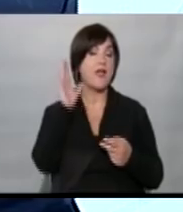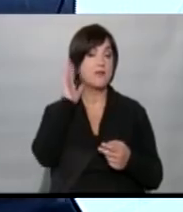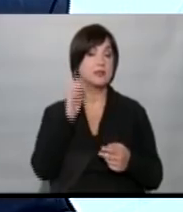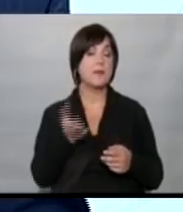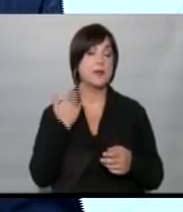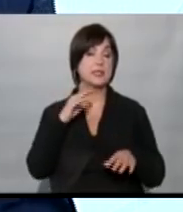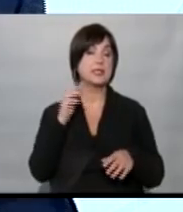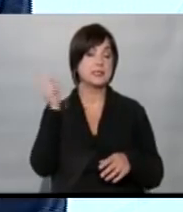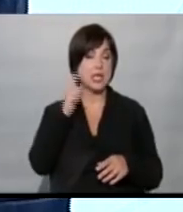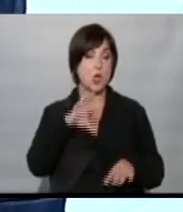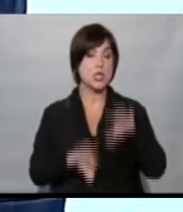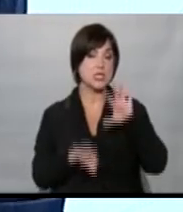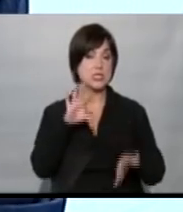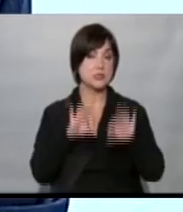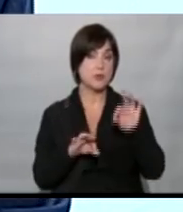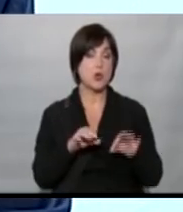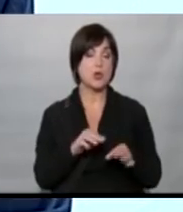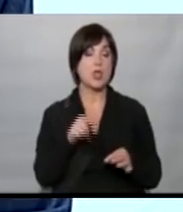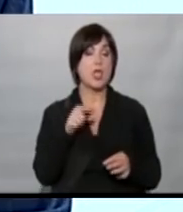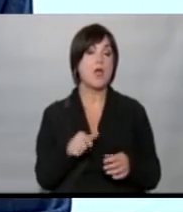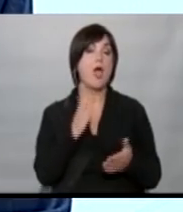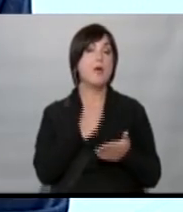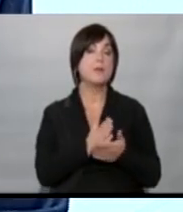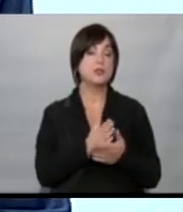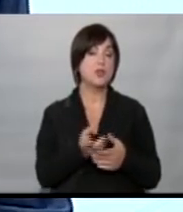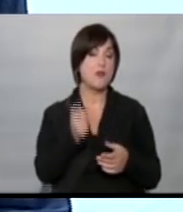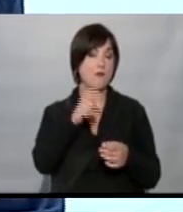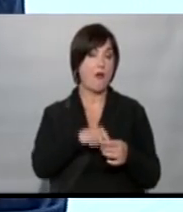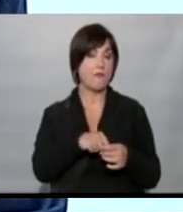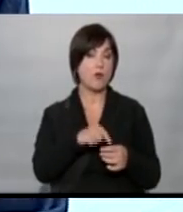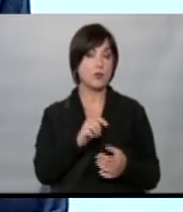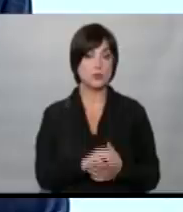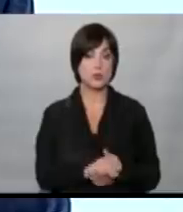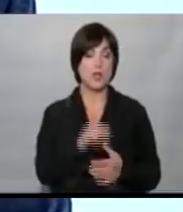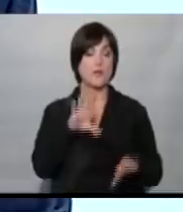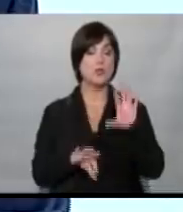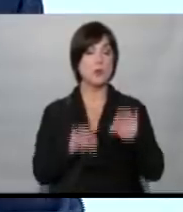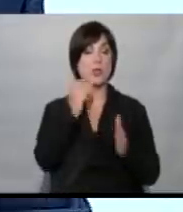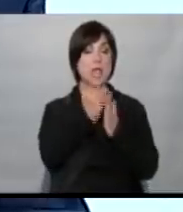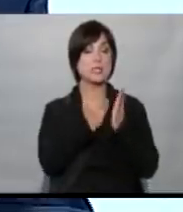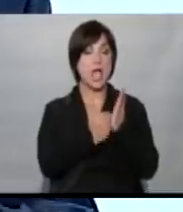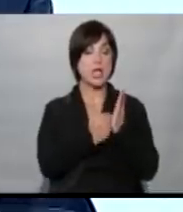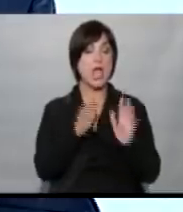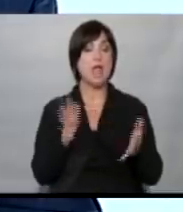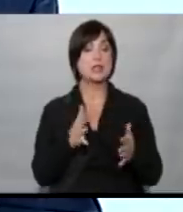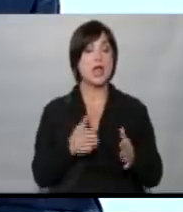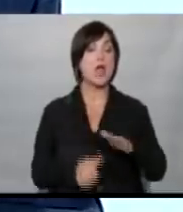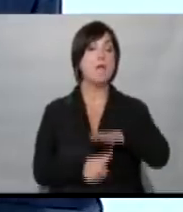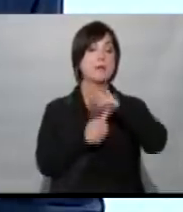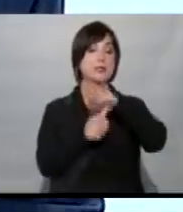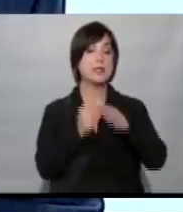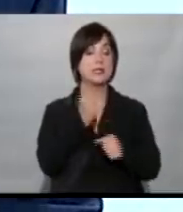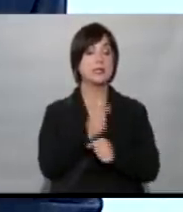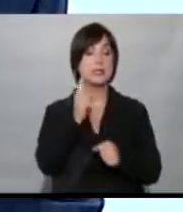секои избори, тоа дока значи практично беше воведено и во изборниот законник, и дали председателот на